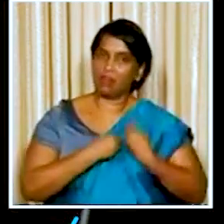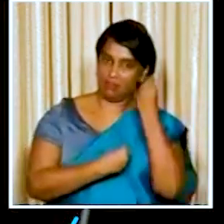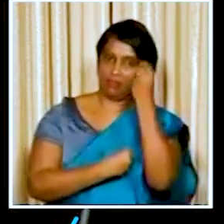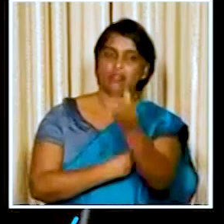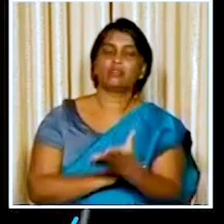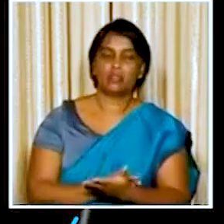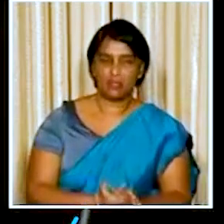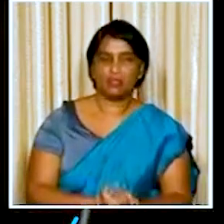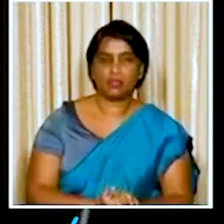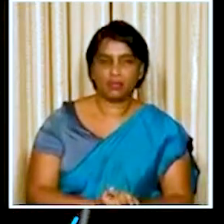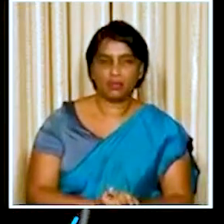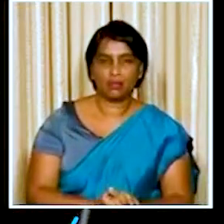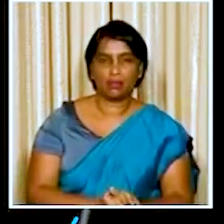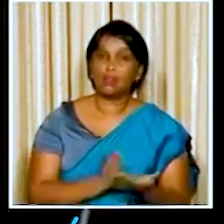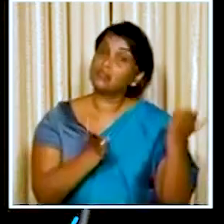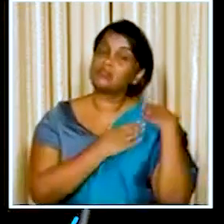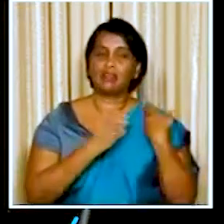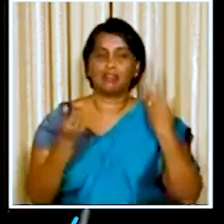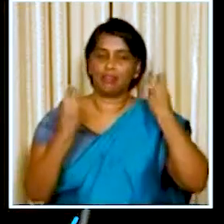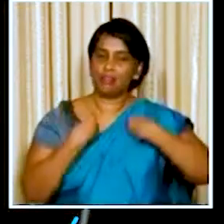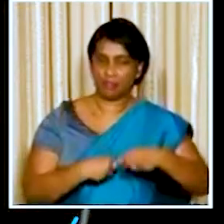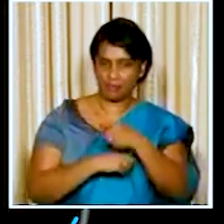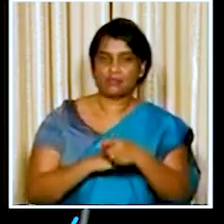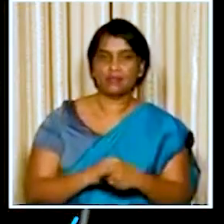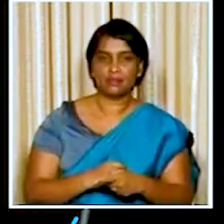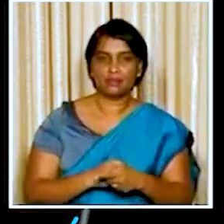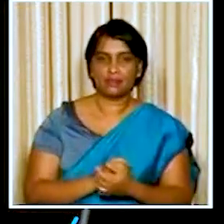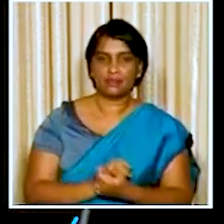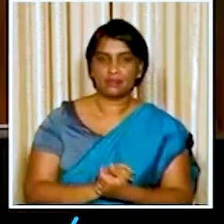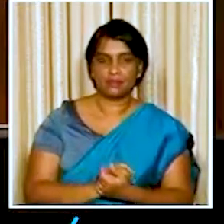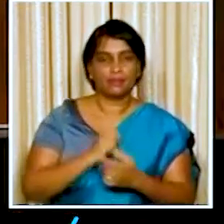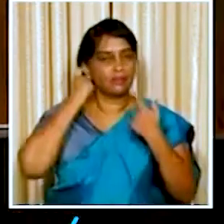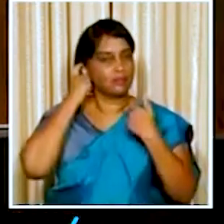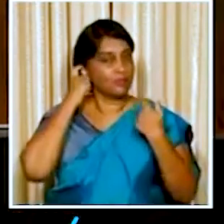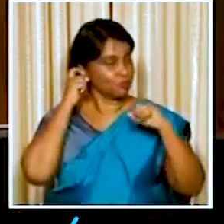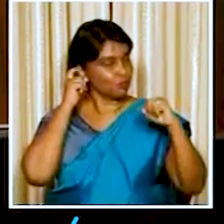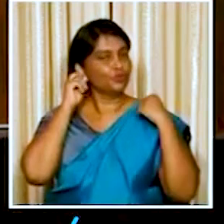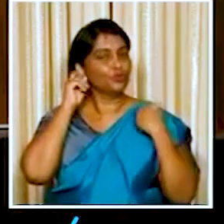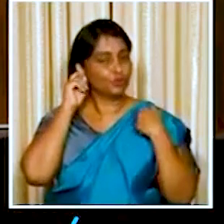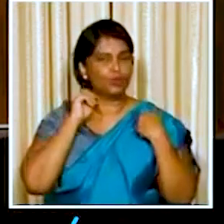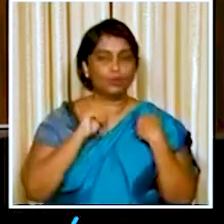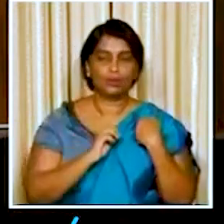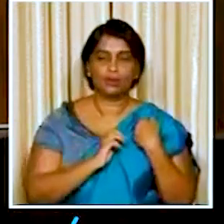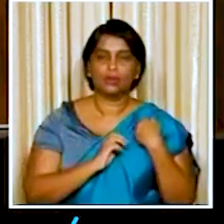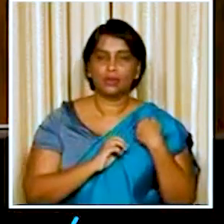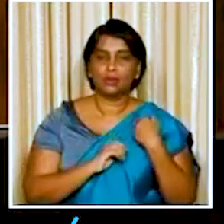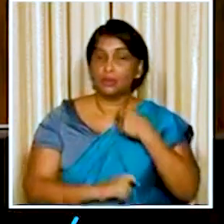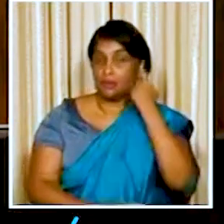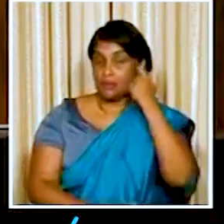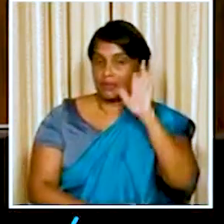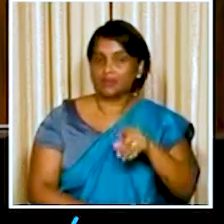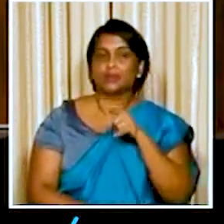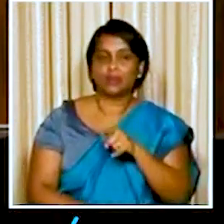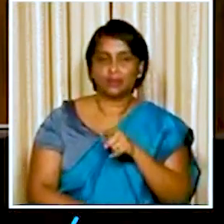ගරු මන්ත්‍රීතුමාලා බාධා කරන්න එපා රෝහණ බණ්ඩාර මැතිතුමා රෝහණ බණ්ඩාර මැතිතුමා වාඩි වෙන්න එන්න මතක තියාගන්න